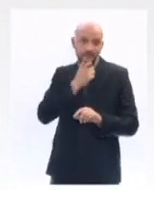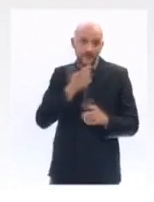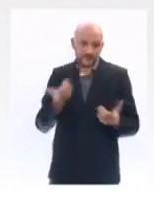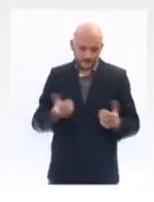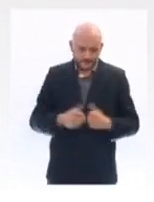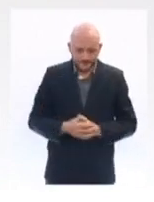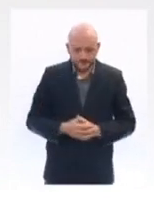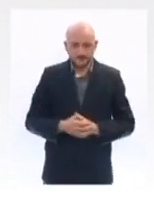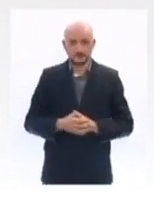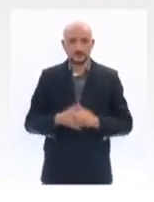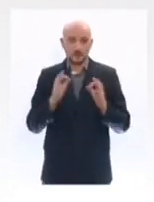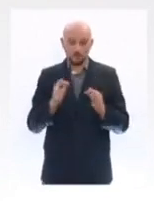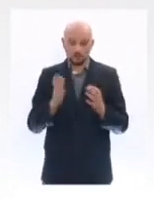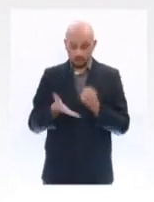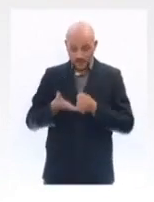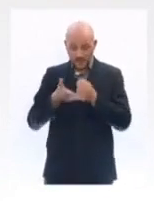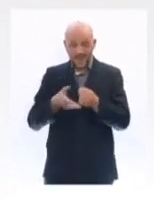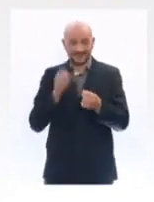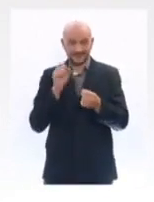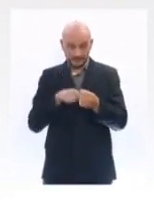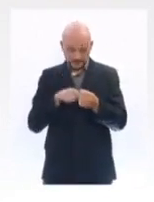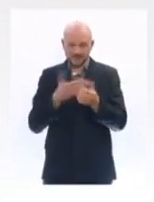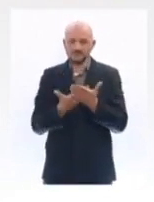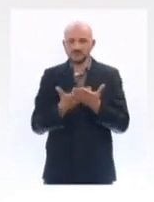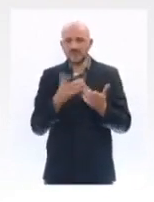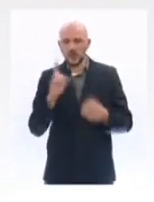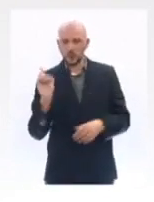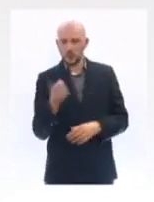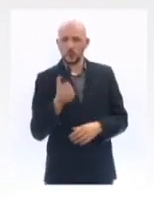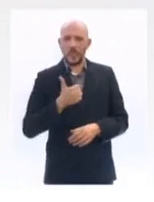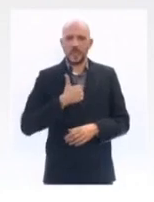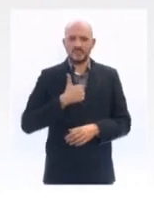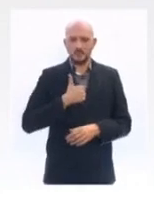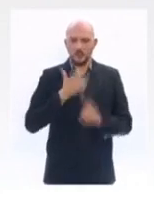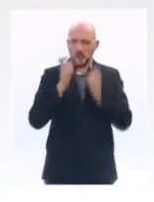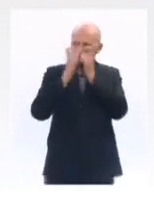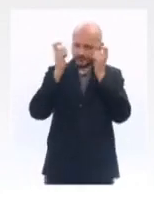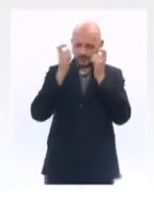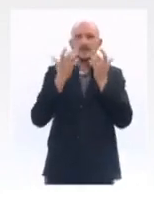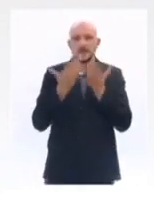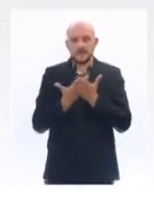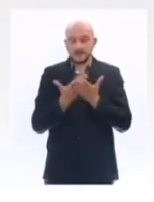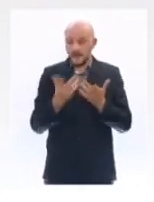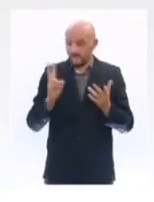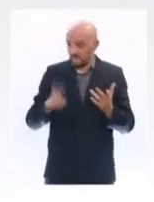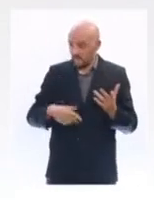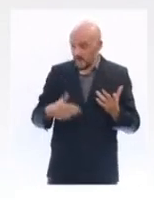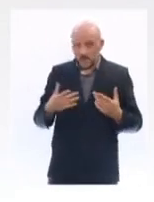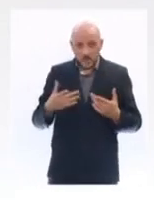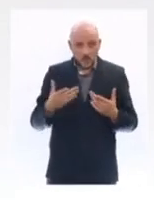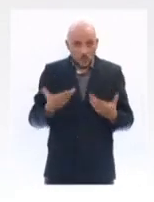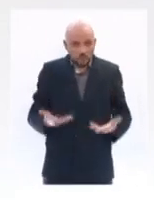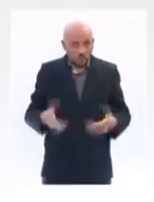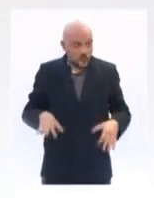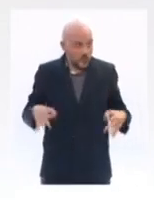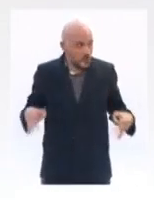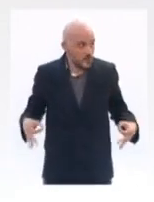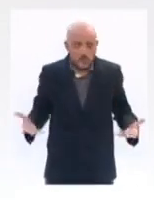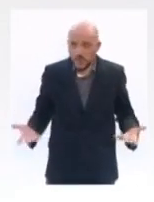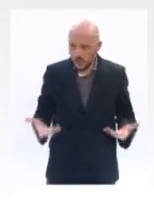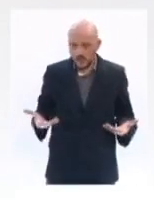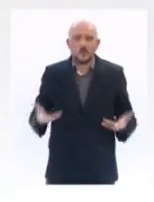chiffres. Nous allons consacrer 6 milliards d'euros par mois de confinement à ce nouveau fonds